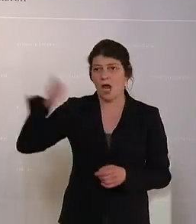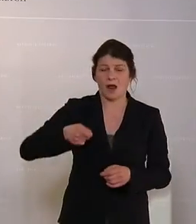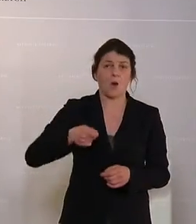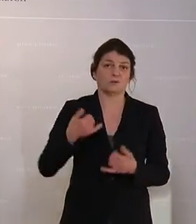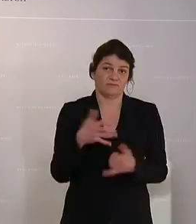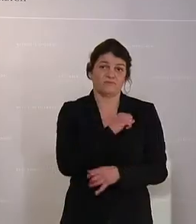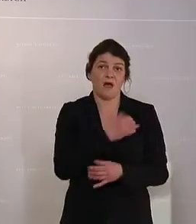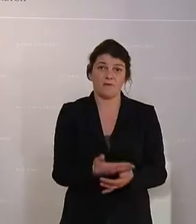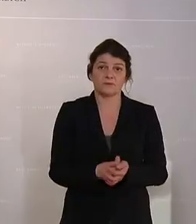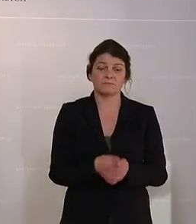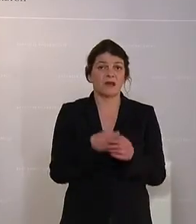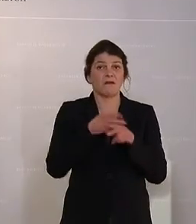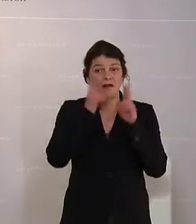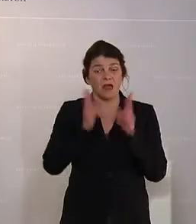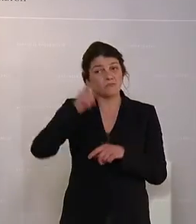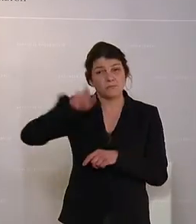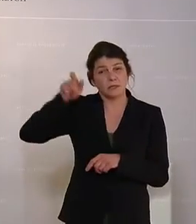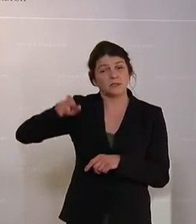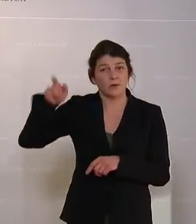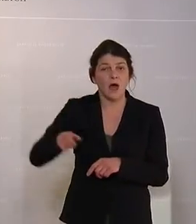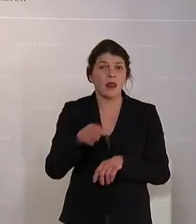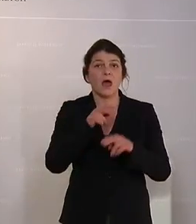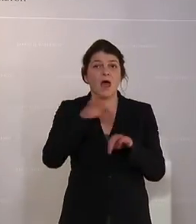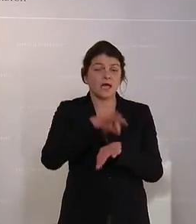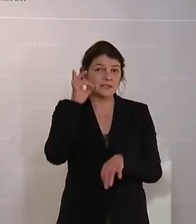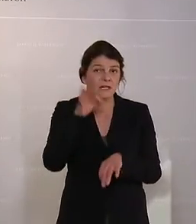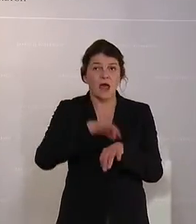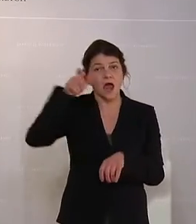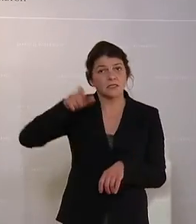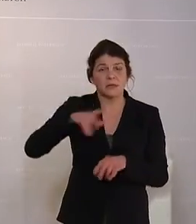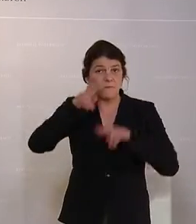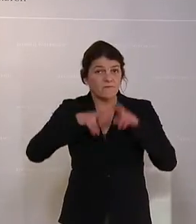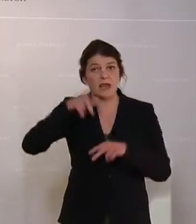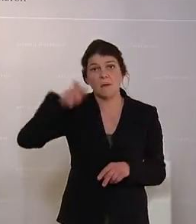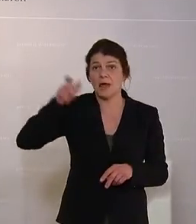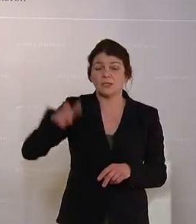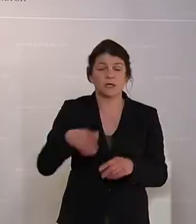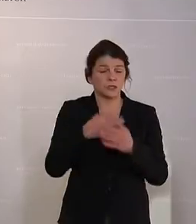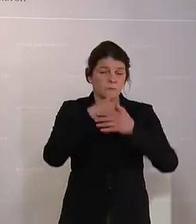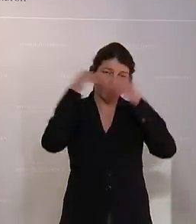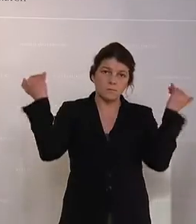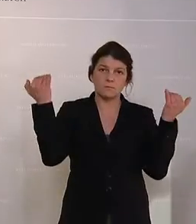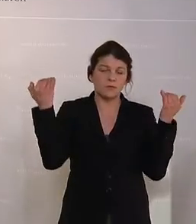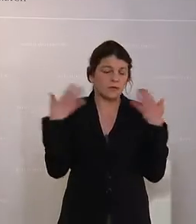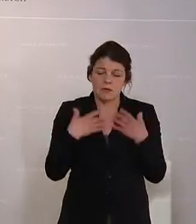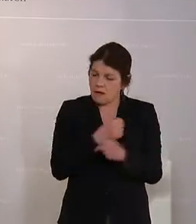erreicht. Das Spitalspersonal, die Ärztinnen und Ärzte, das Pflegepersonal ist am Anschlag, die können nicht